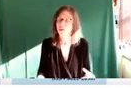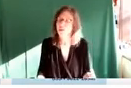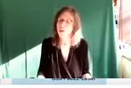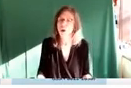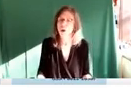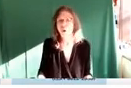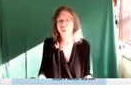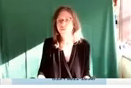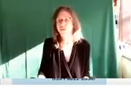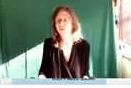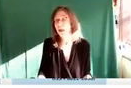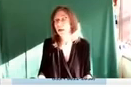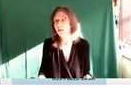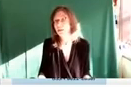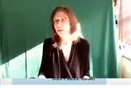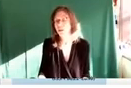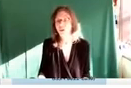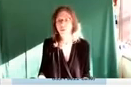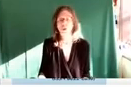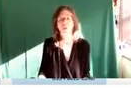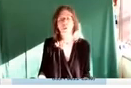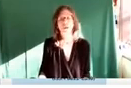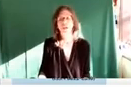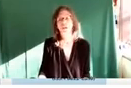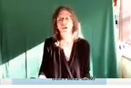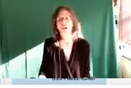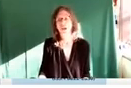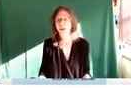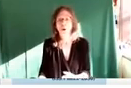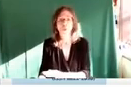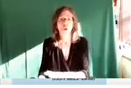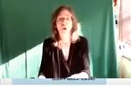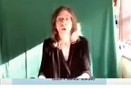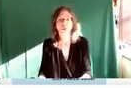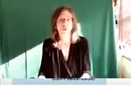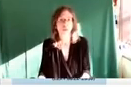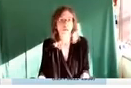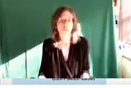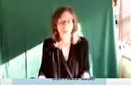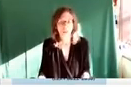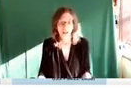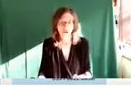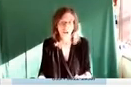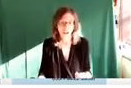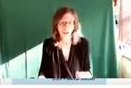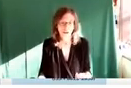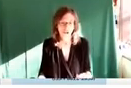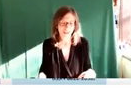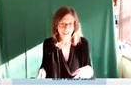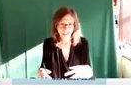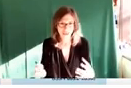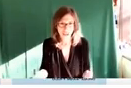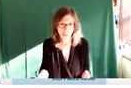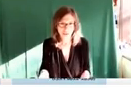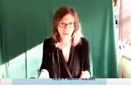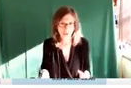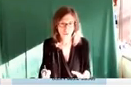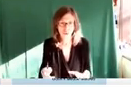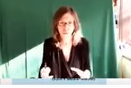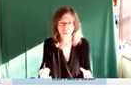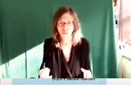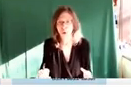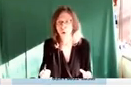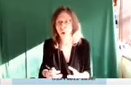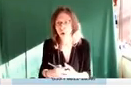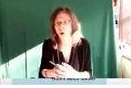Donc, ça fait un peu différent des PowerPoint traditionnels, mais il n'y a aucun code. Donc, dans le fond, j'ai essayé de faire la présentation